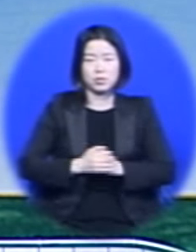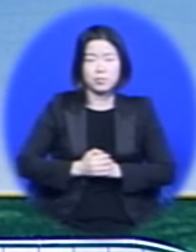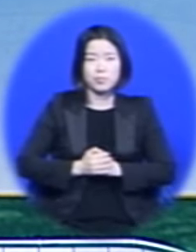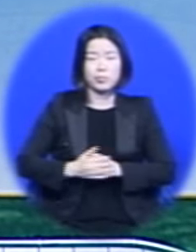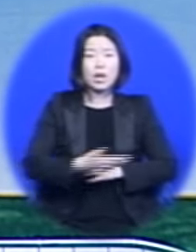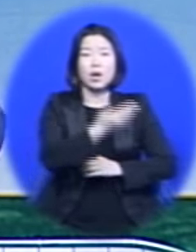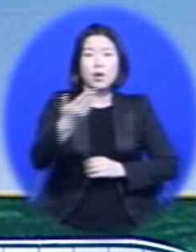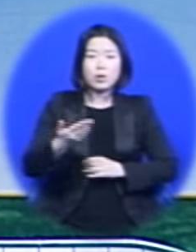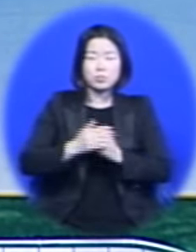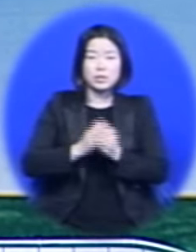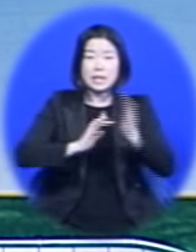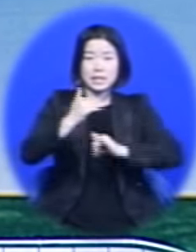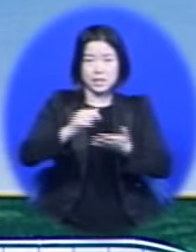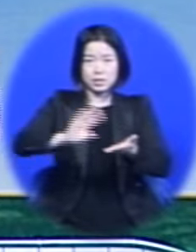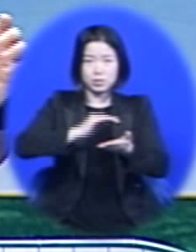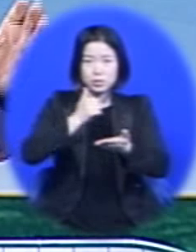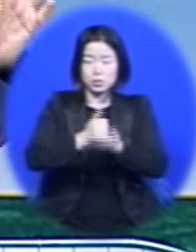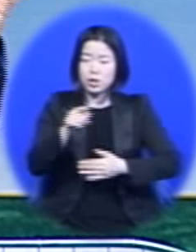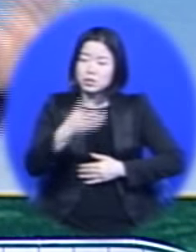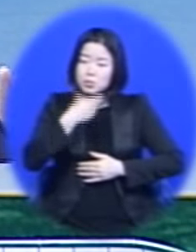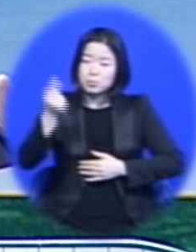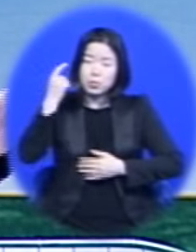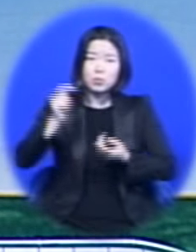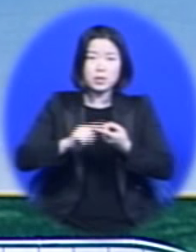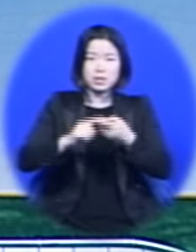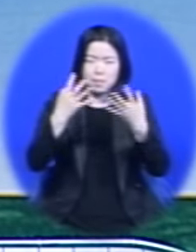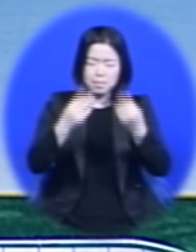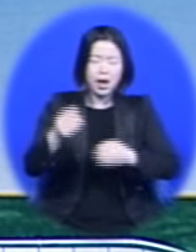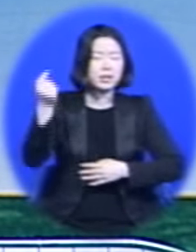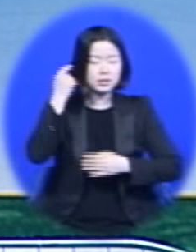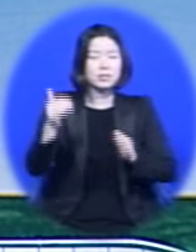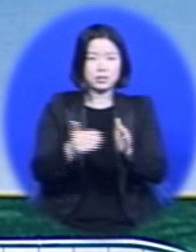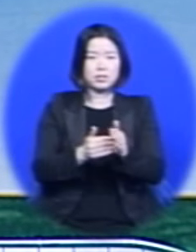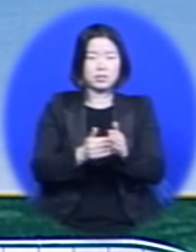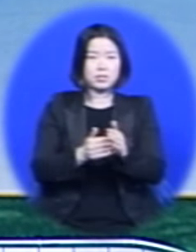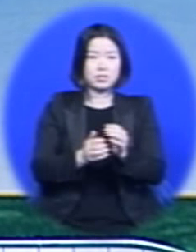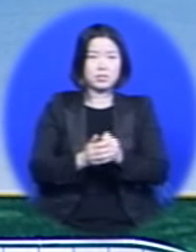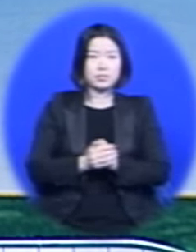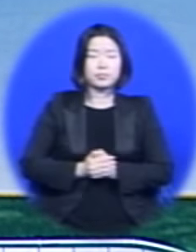여러분, 여러분들은 예수 그리스도와 그 복음에 대해서 많이 들으셨을 겁니다.